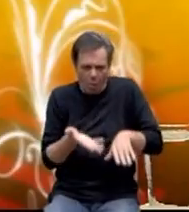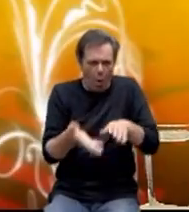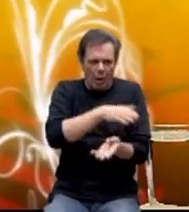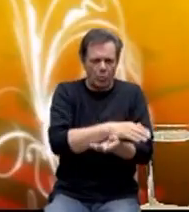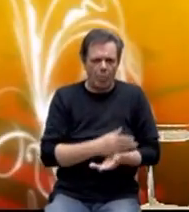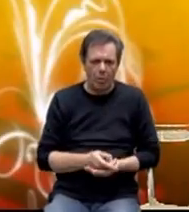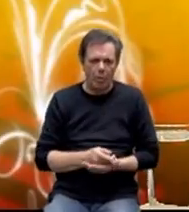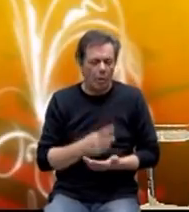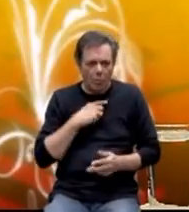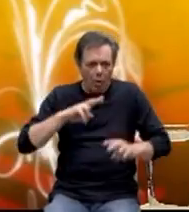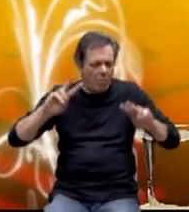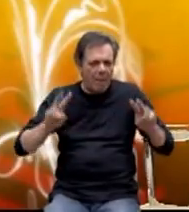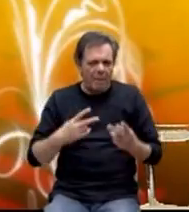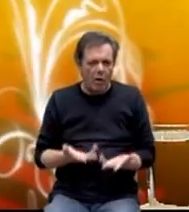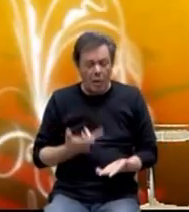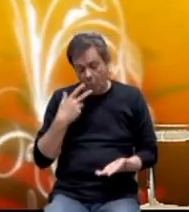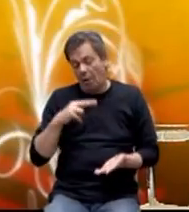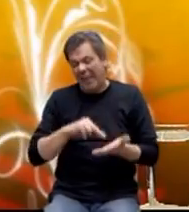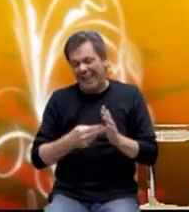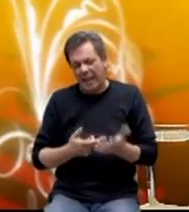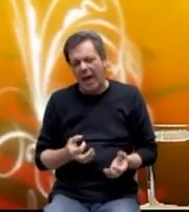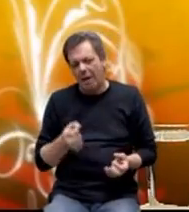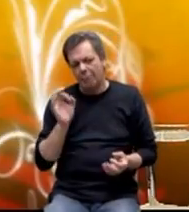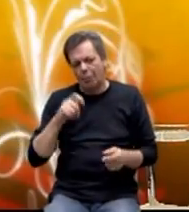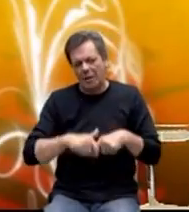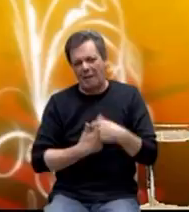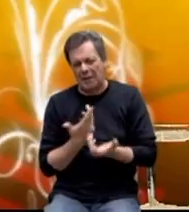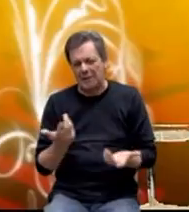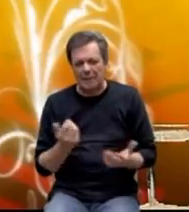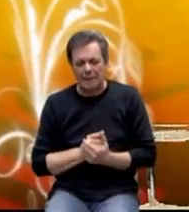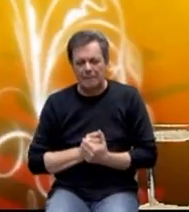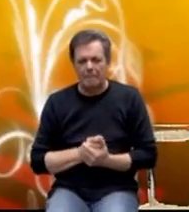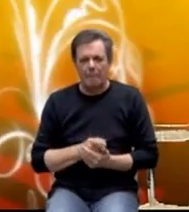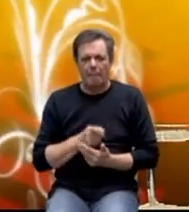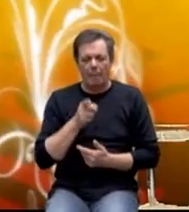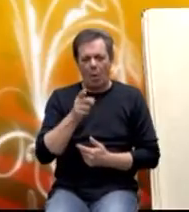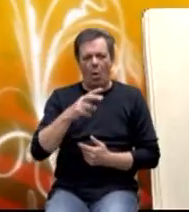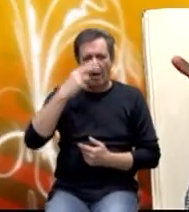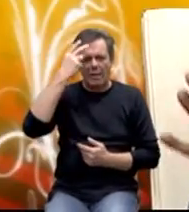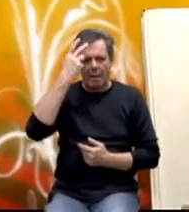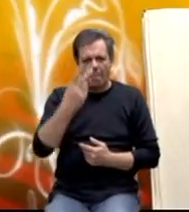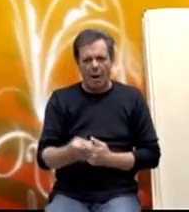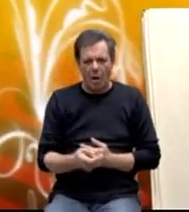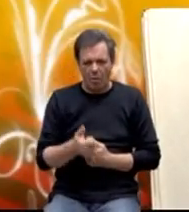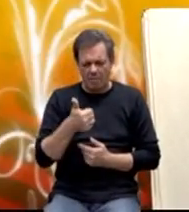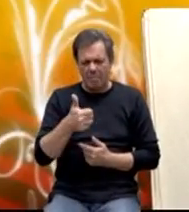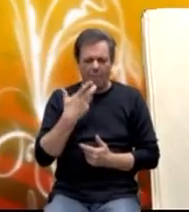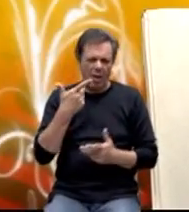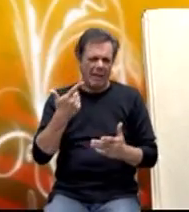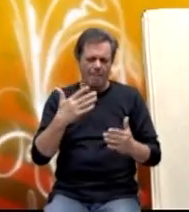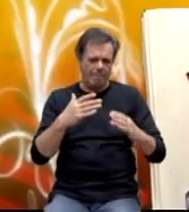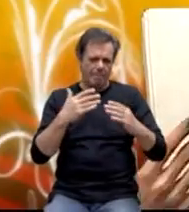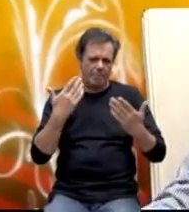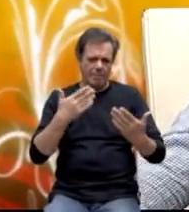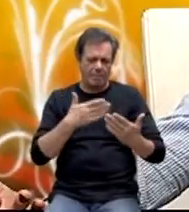bok. To je nevjerovatno, ali tehnika je strašna stvar. Da. Mislim, njemu, on kad je pao, mi imamo jedan ormarić, njemu